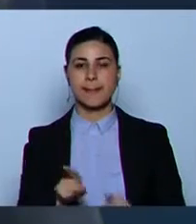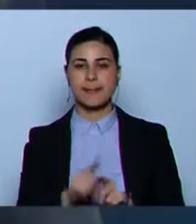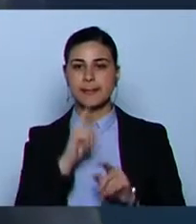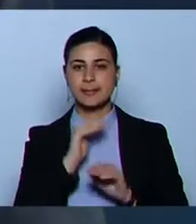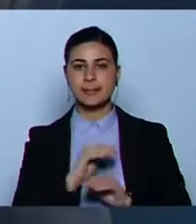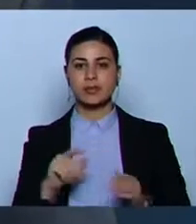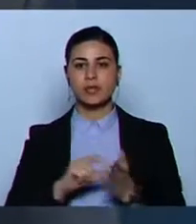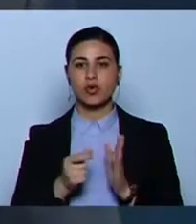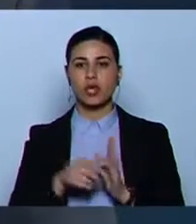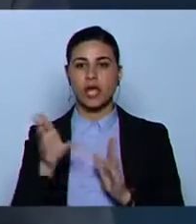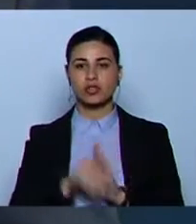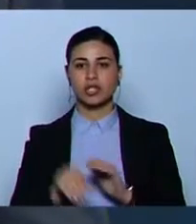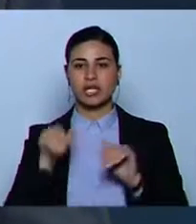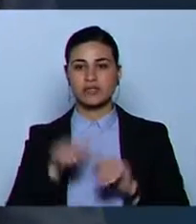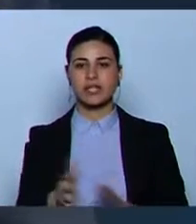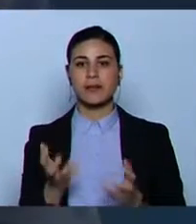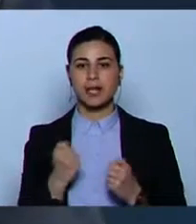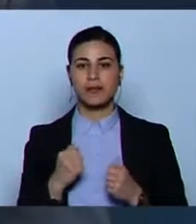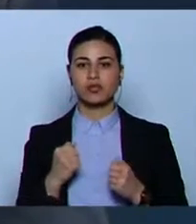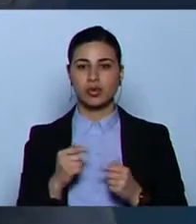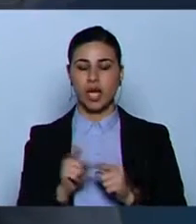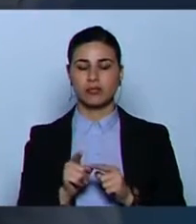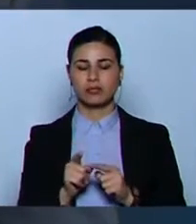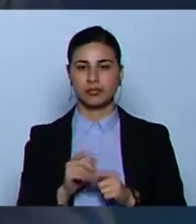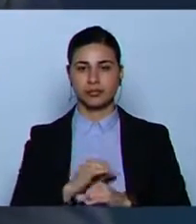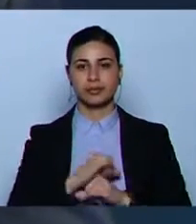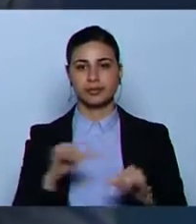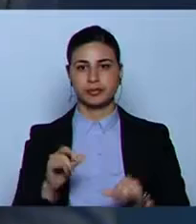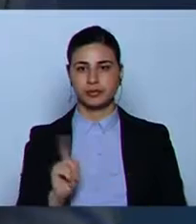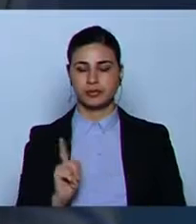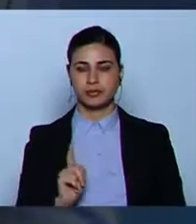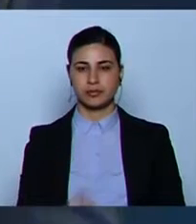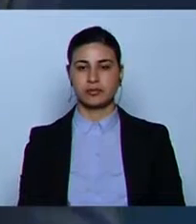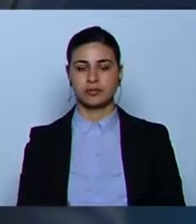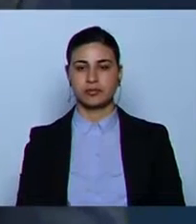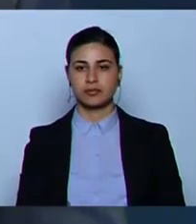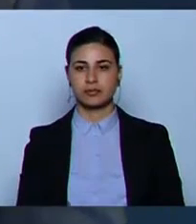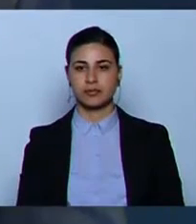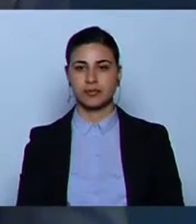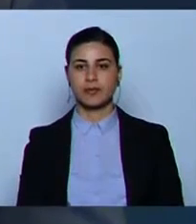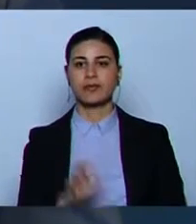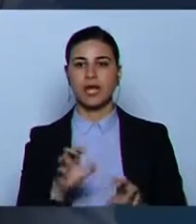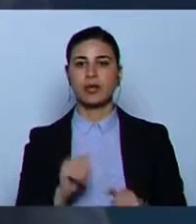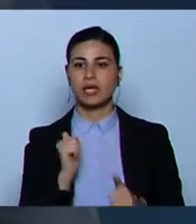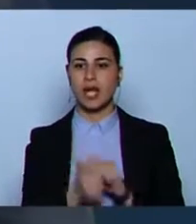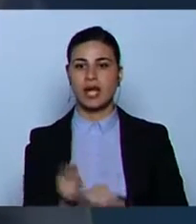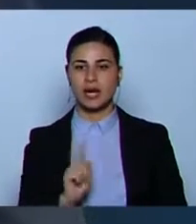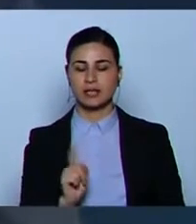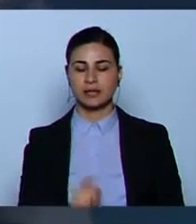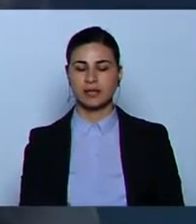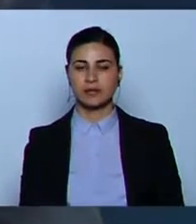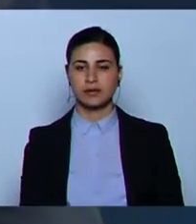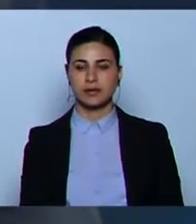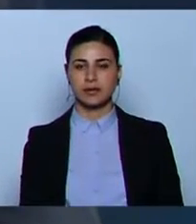ჩუმად სადღაც კაბინეტში მიღებულ გადაწყვეტილებას ხორც არ შეასხავს და კანონად არ აქცევს.